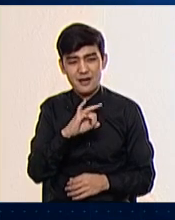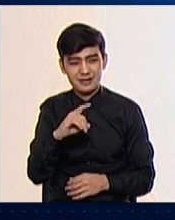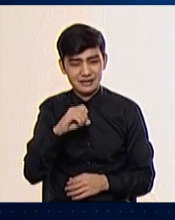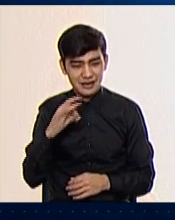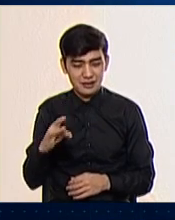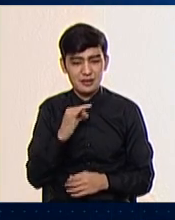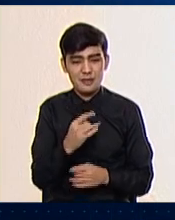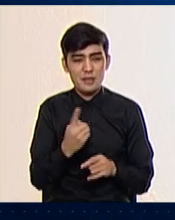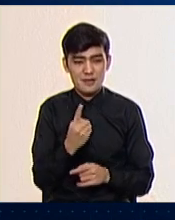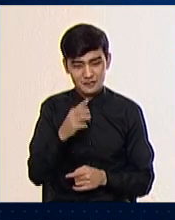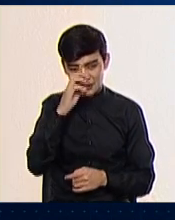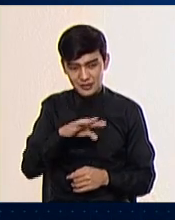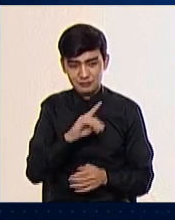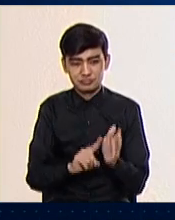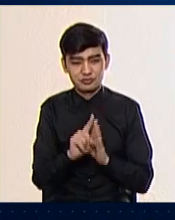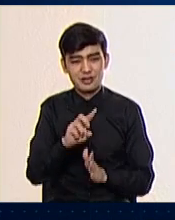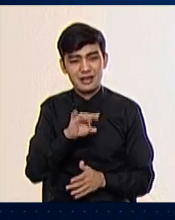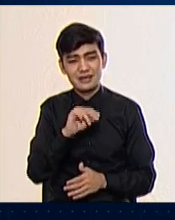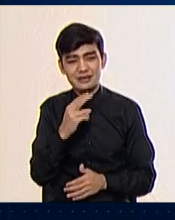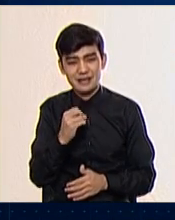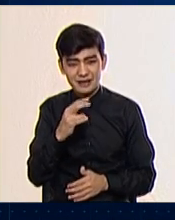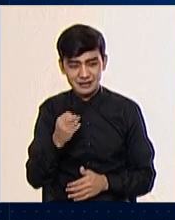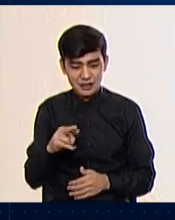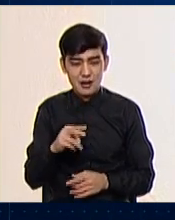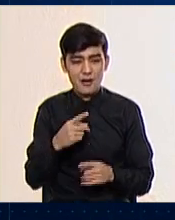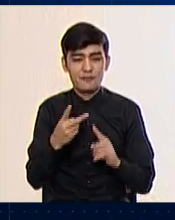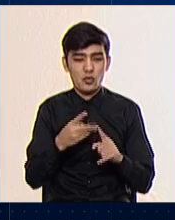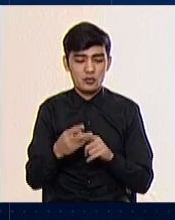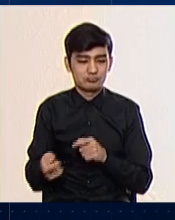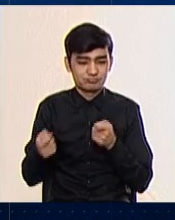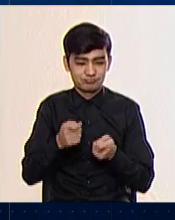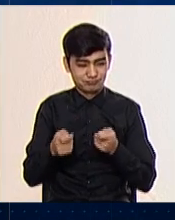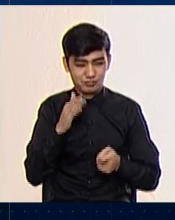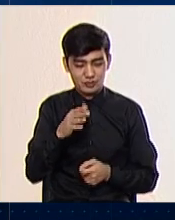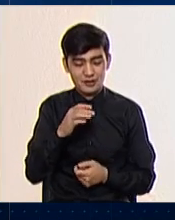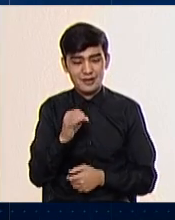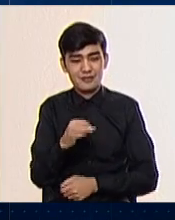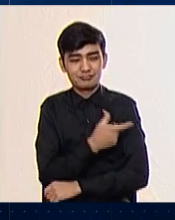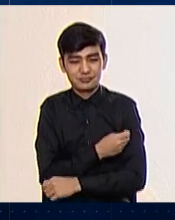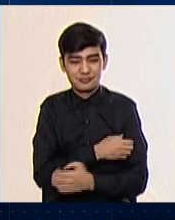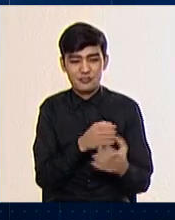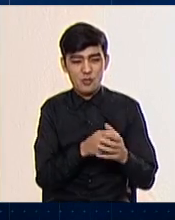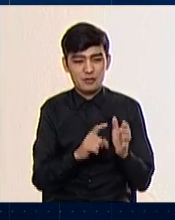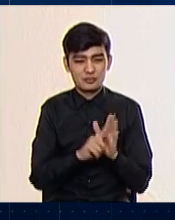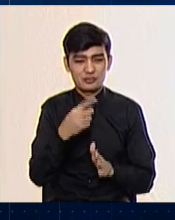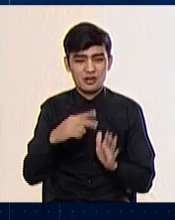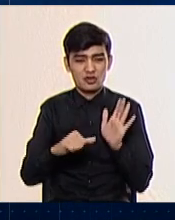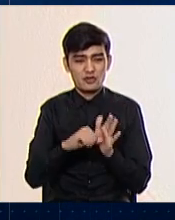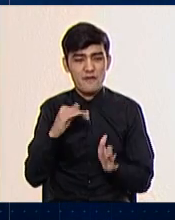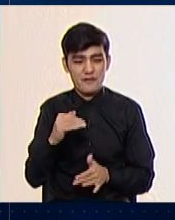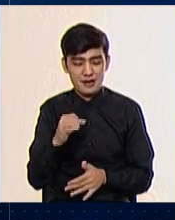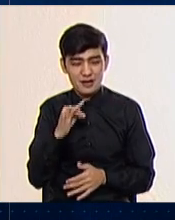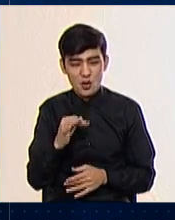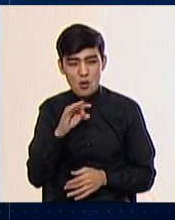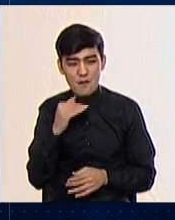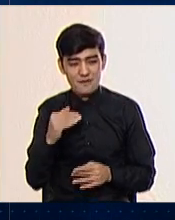будет производиться в стране по лицензии, вторая – импортироваться. Прививочная кампания стартует 26 февраля. По официальным